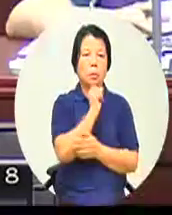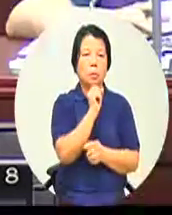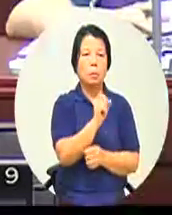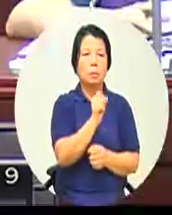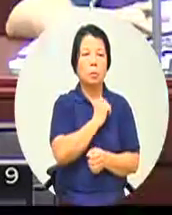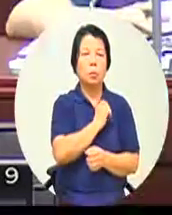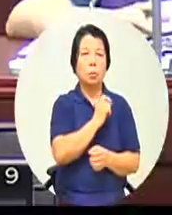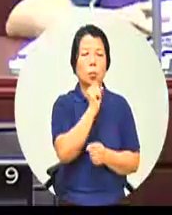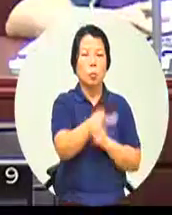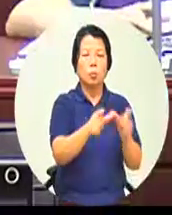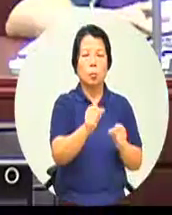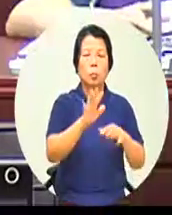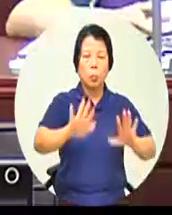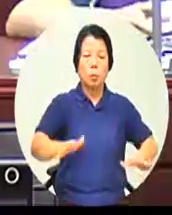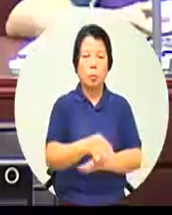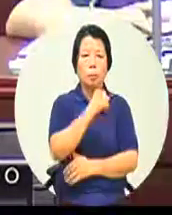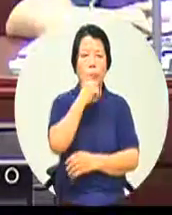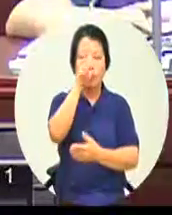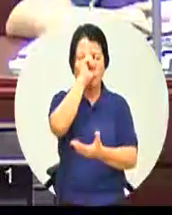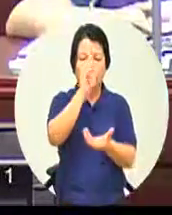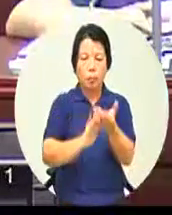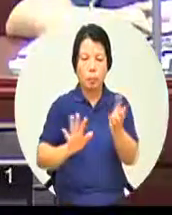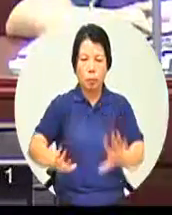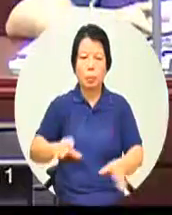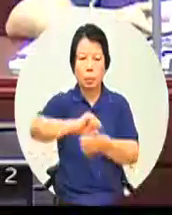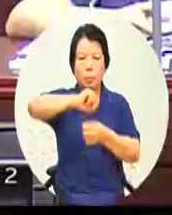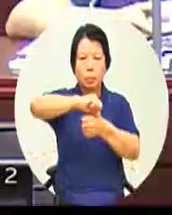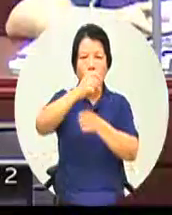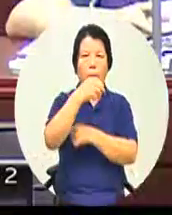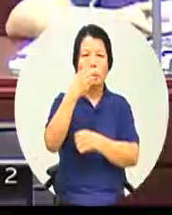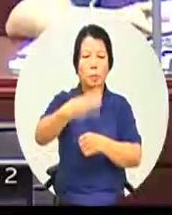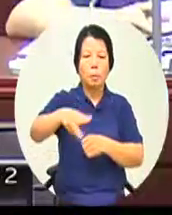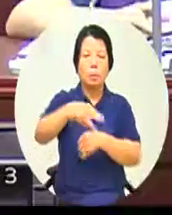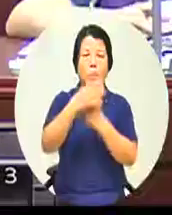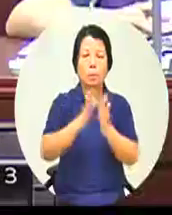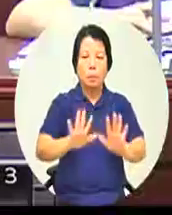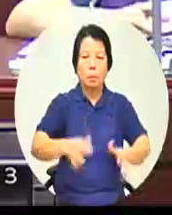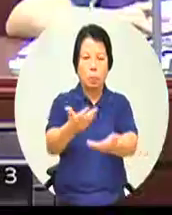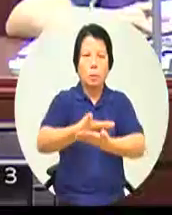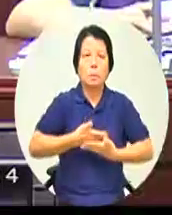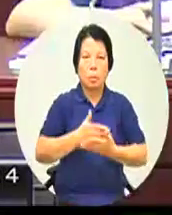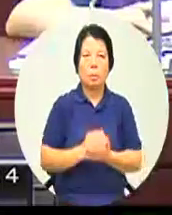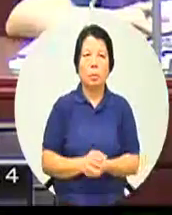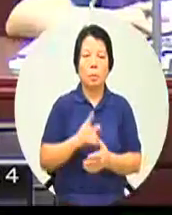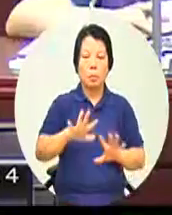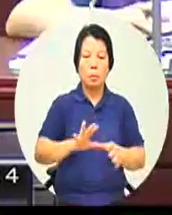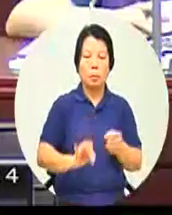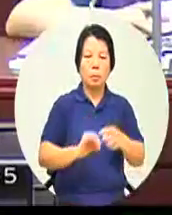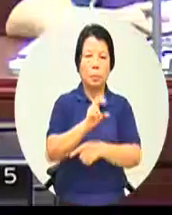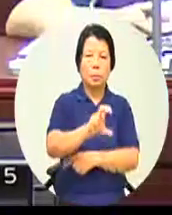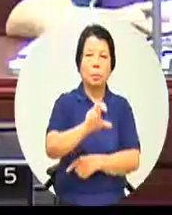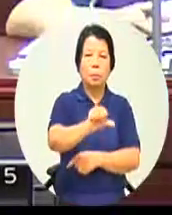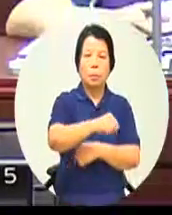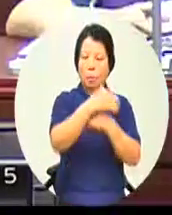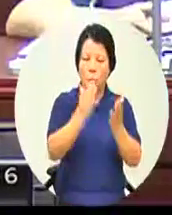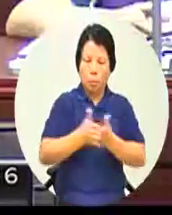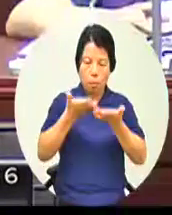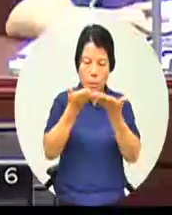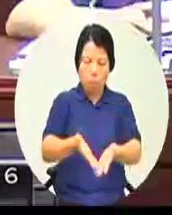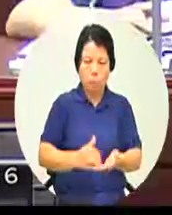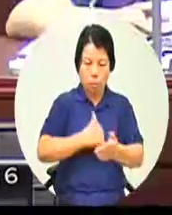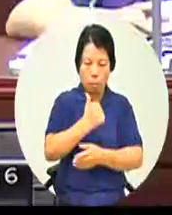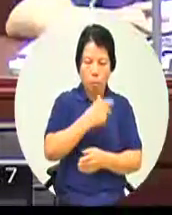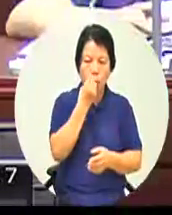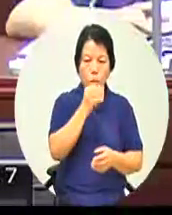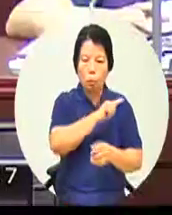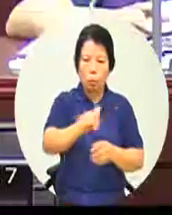来讲，所有的营养午餐今年也涨了3块钱，收进来的营养午餐费至少75%都要回馈到真实的食物